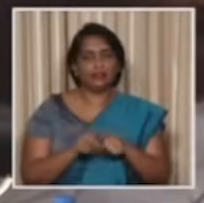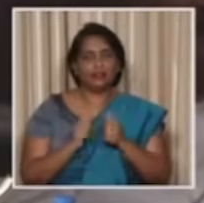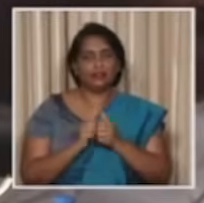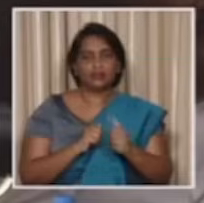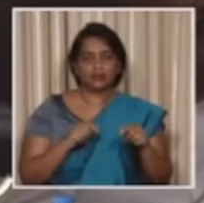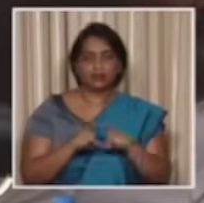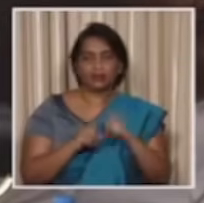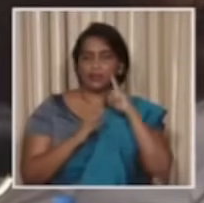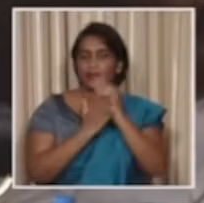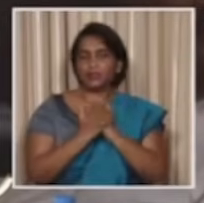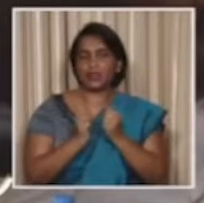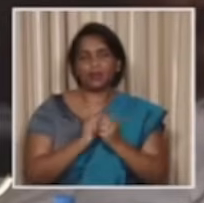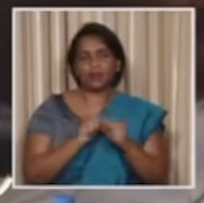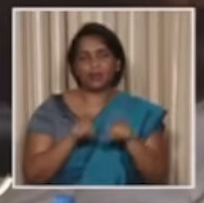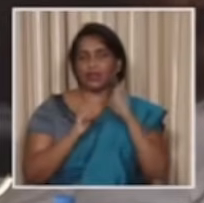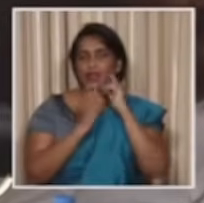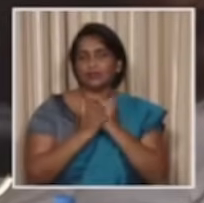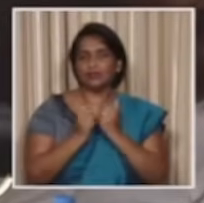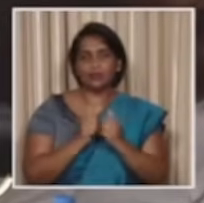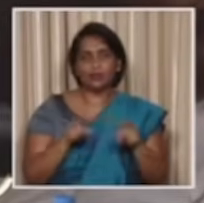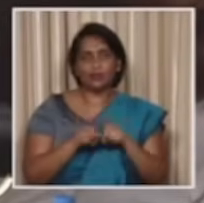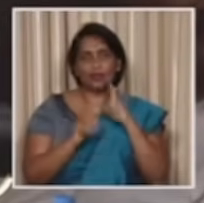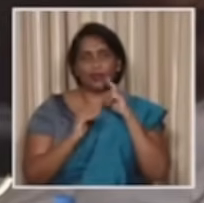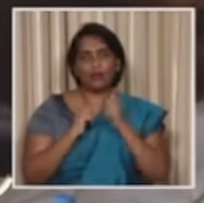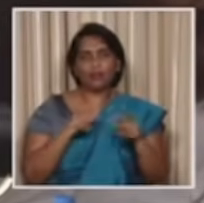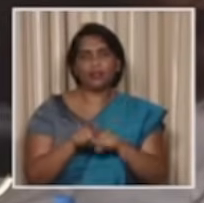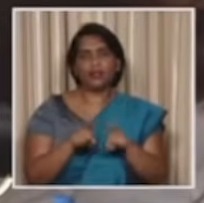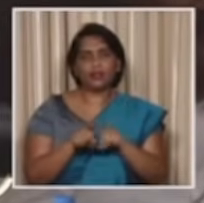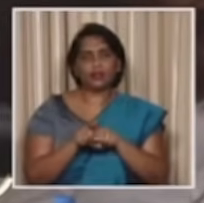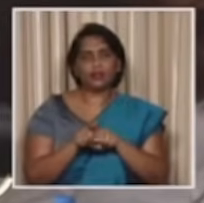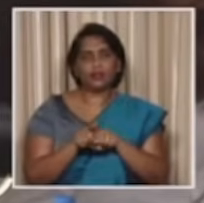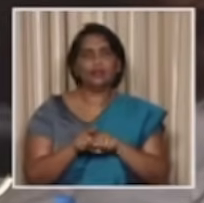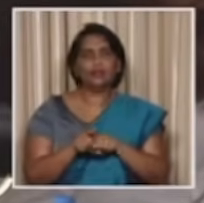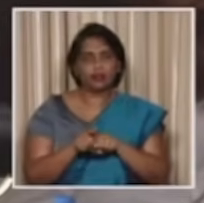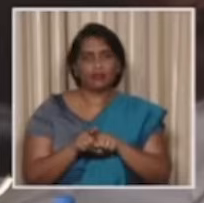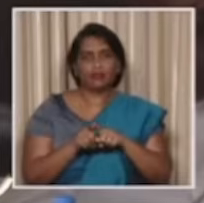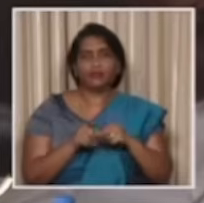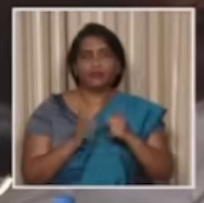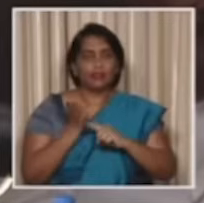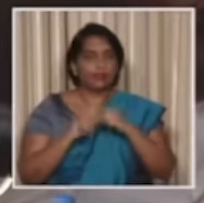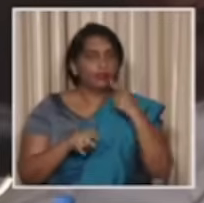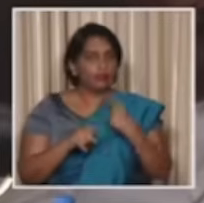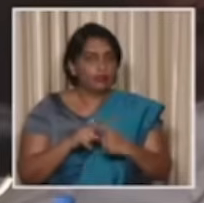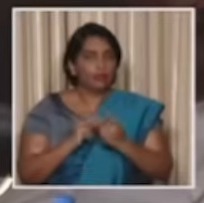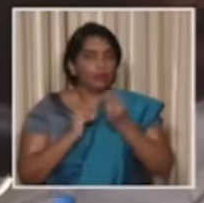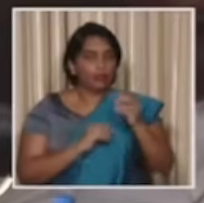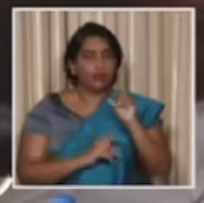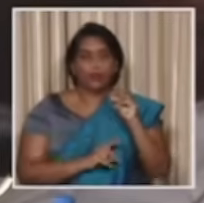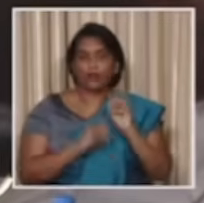මේ බැඳුම් කර කලඹට ඇත්ත වශයෙන්ම දැන් ලැබෙන ප්‍රතිලාභය තමයි සභාපතිතුමා බදු ගෙව්වන් පස්සේ